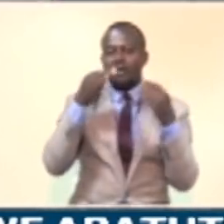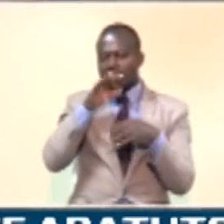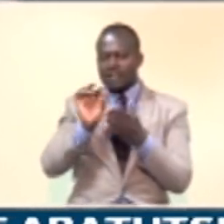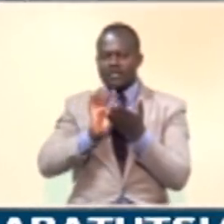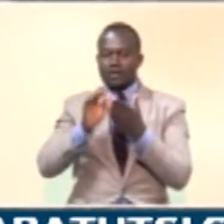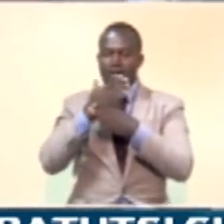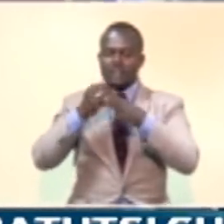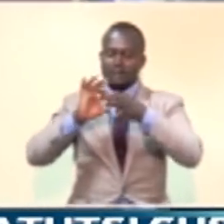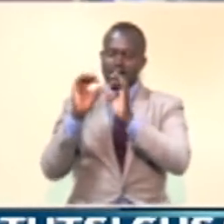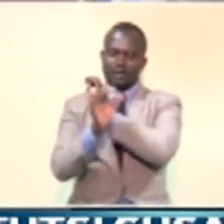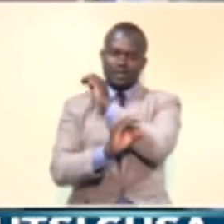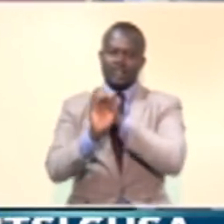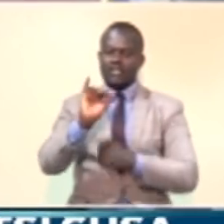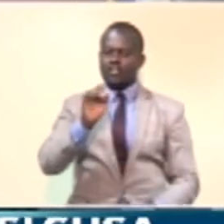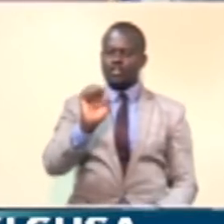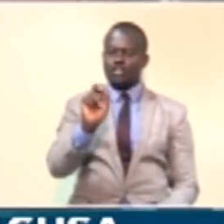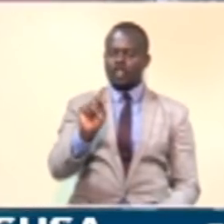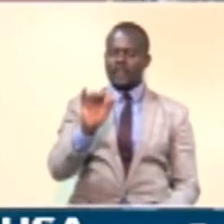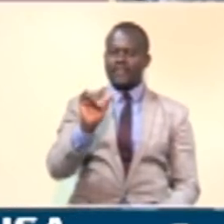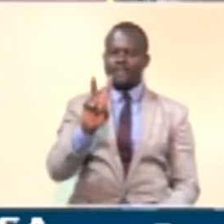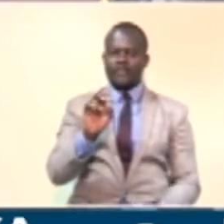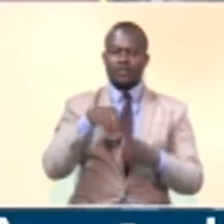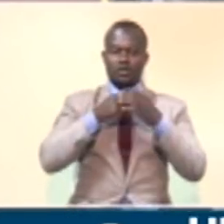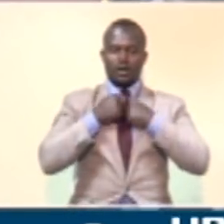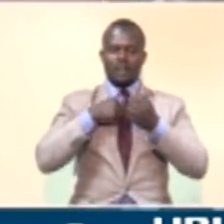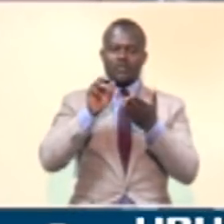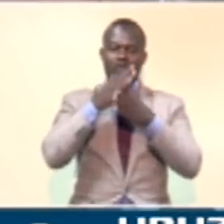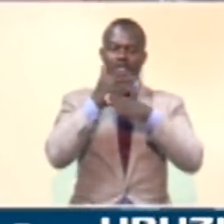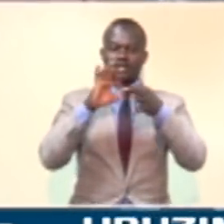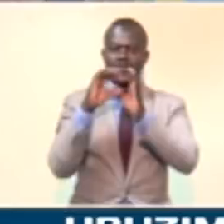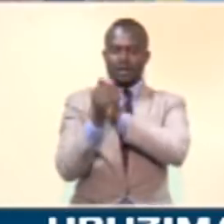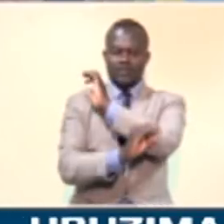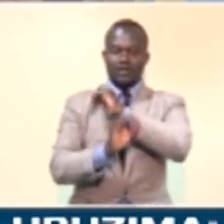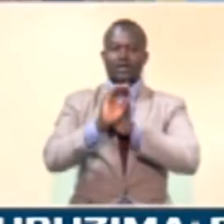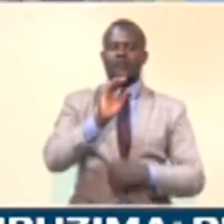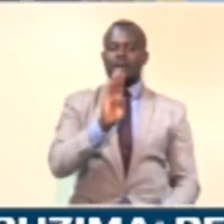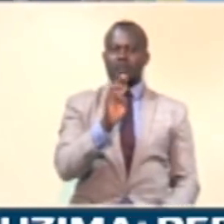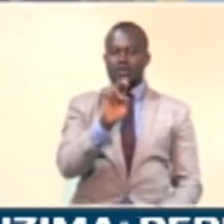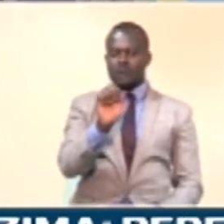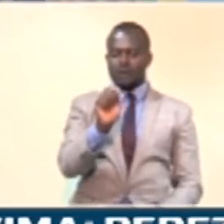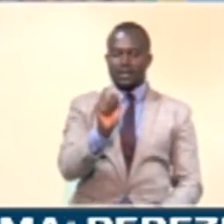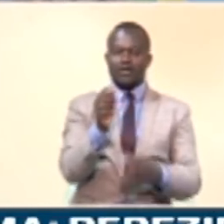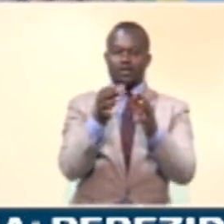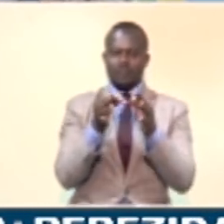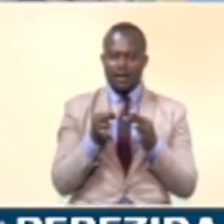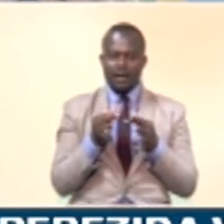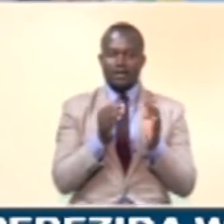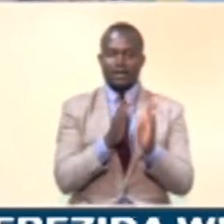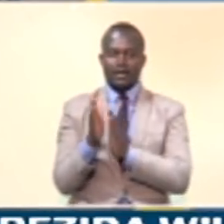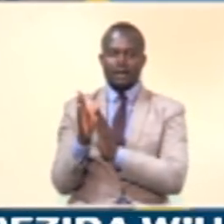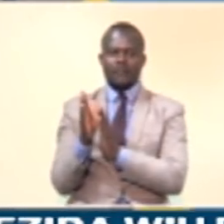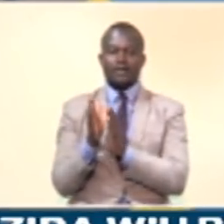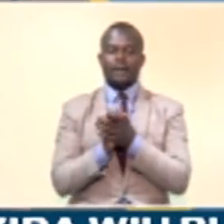w'Ububanyi n'Amahanga Jean-Yves Le Drian, naho ku ruhande rw'u Rwanda asinywa na Minisitiri w'Ububanyi n'Amahanga Dr. Vincent Biruta n'Uwimana Igenamigambi Dr. Uzziel